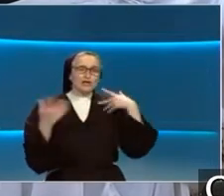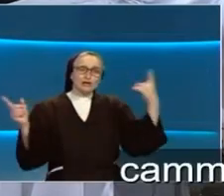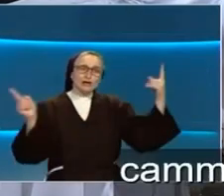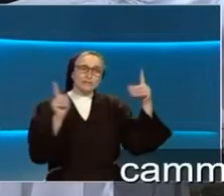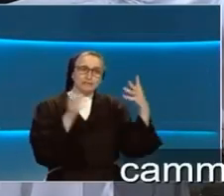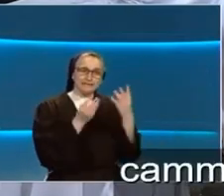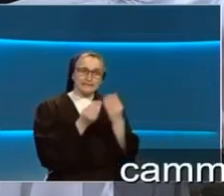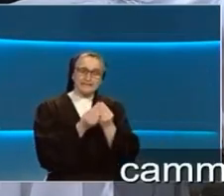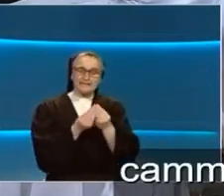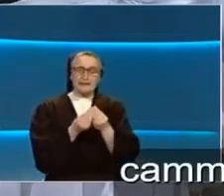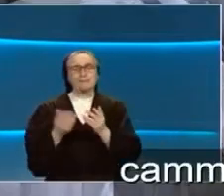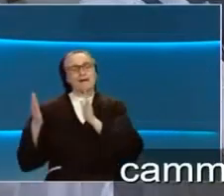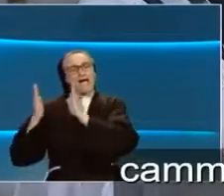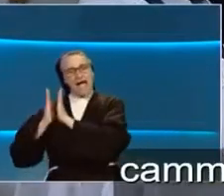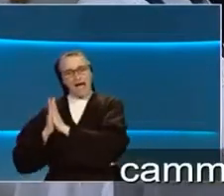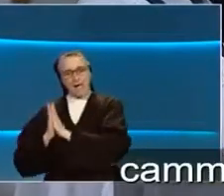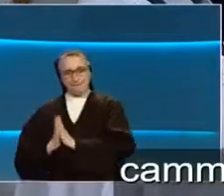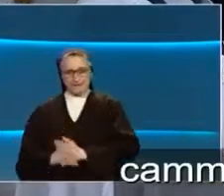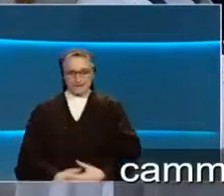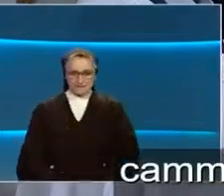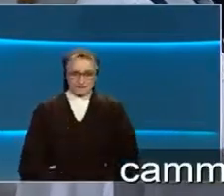cieli. Amen.